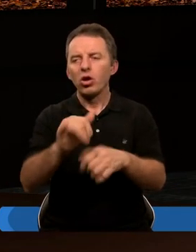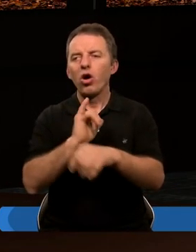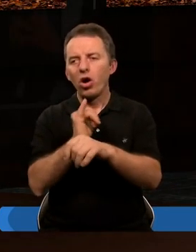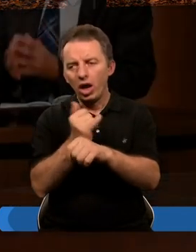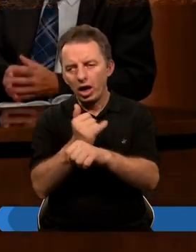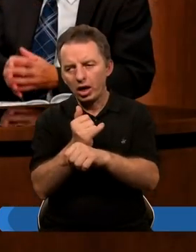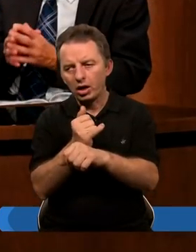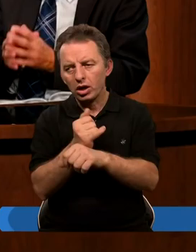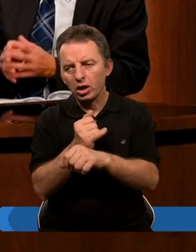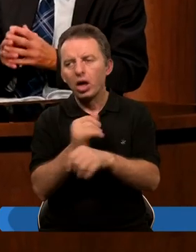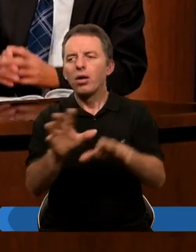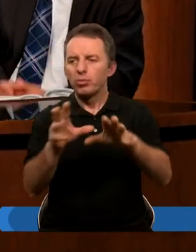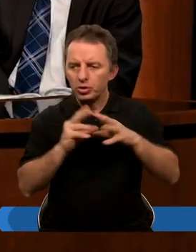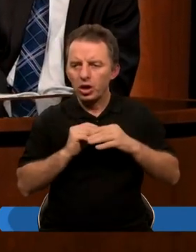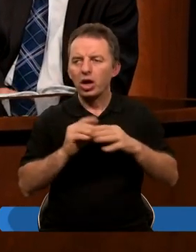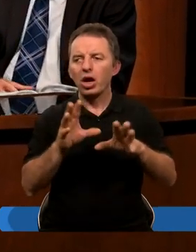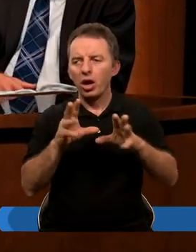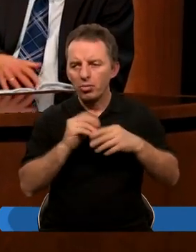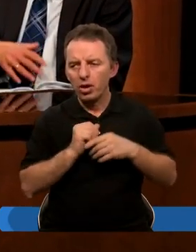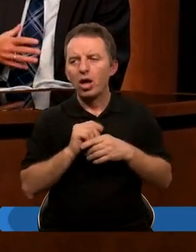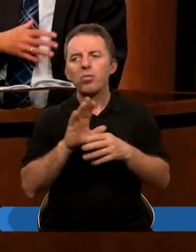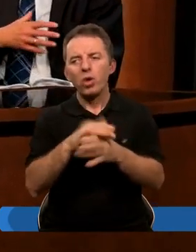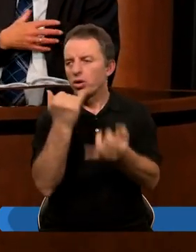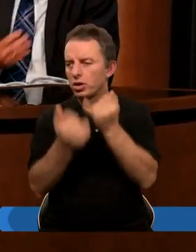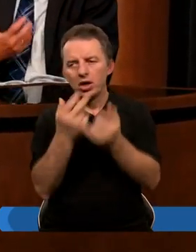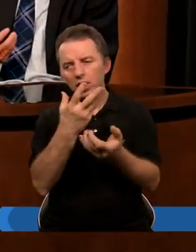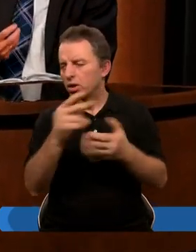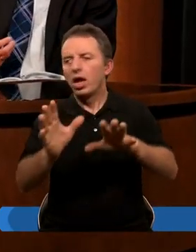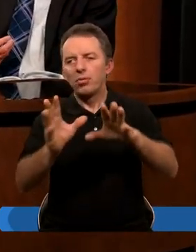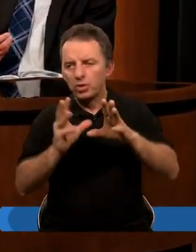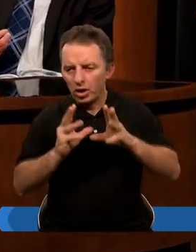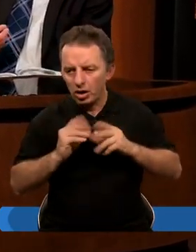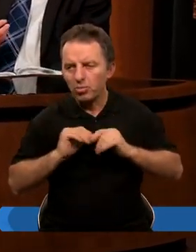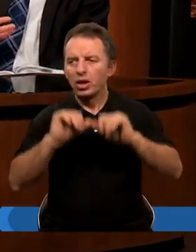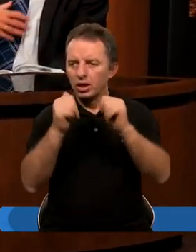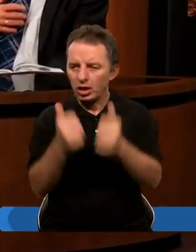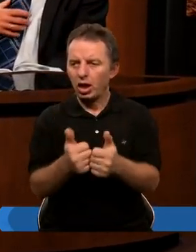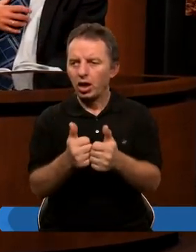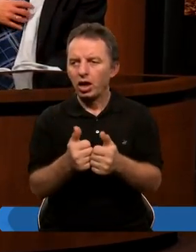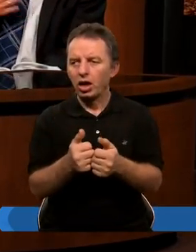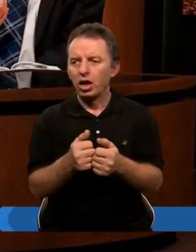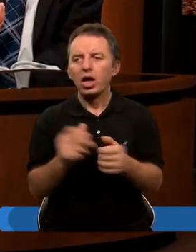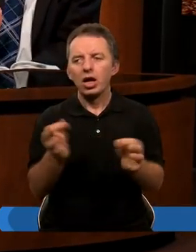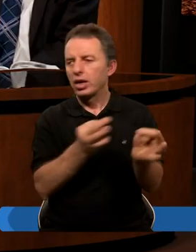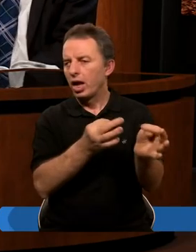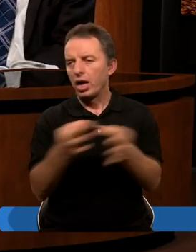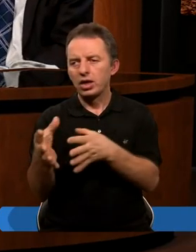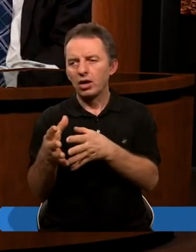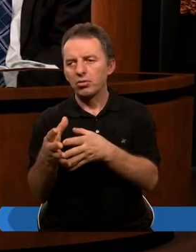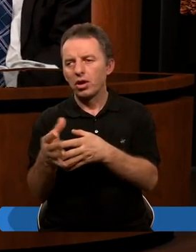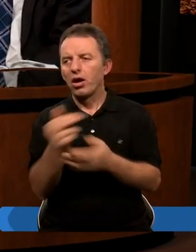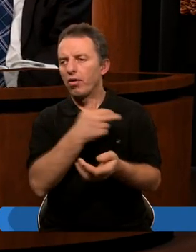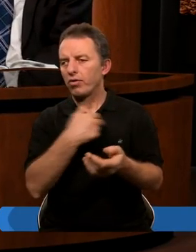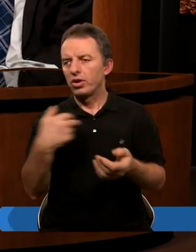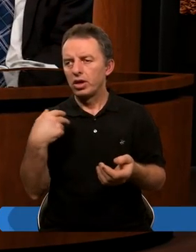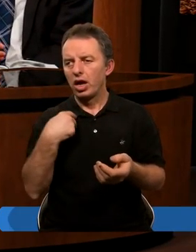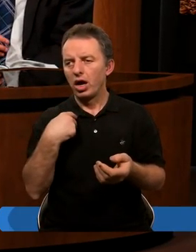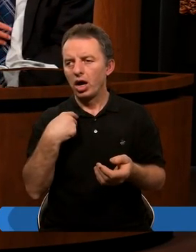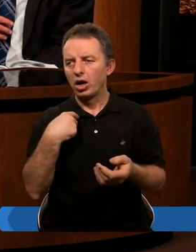lekarstwo przyjmować, bo jeżeli nie przyjmujemy stale, ono natychmiast w nas się